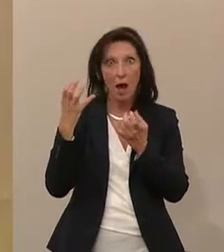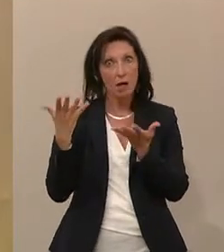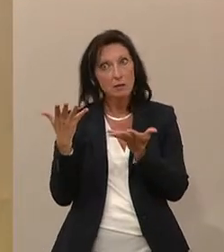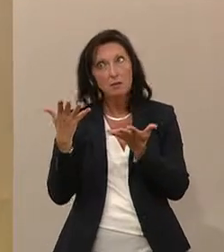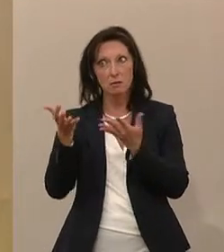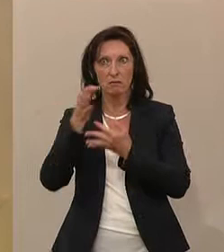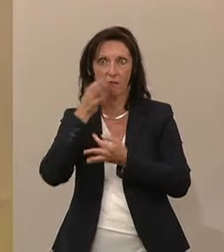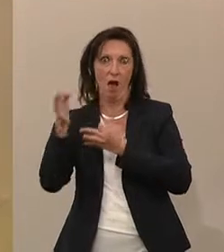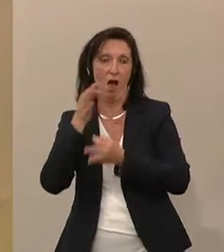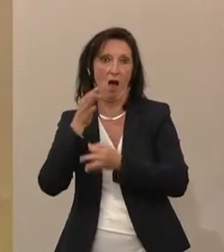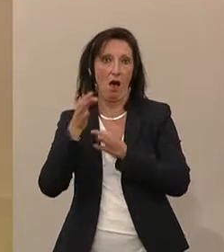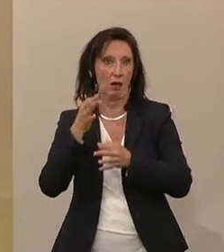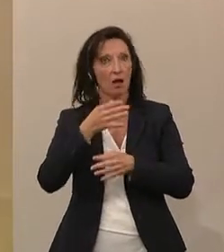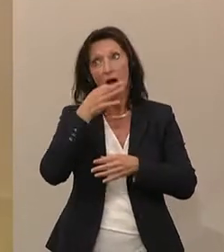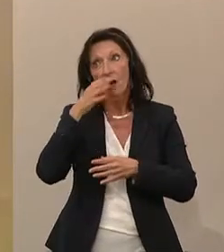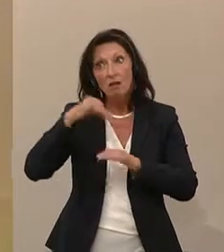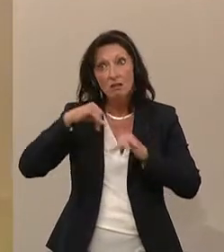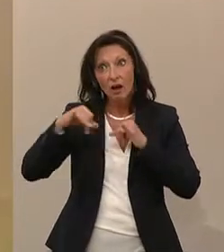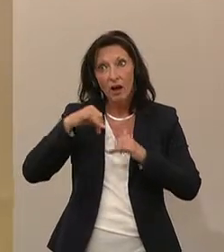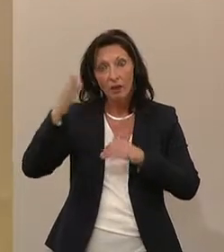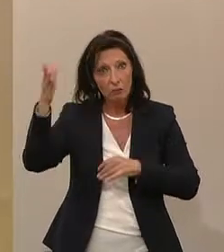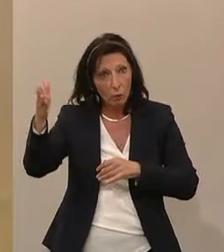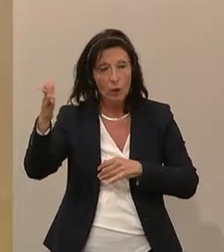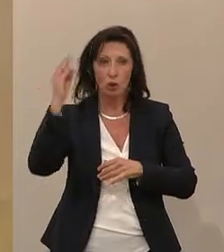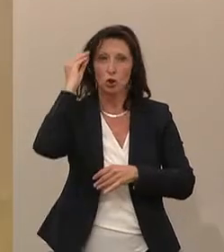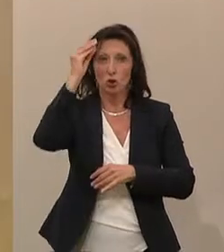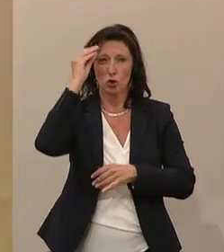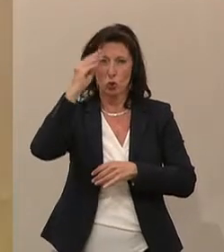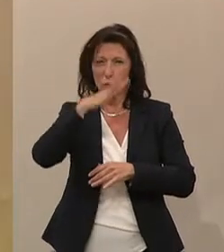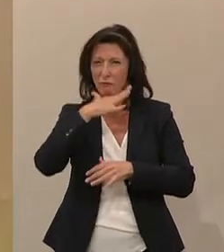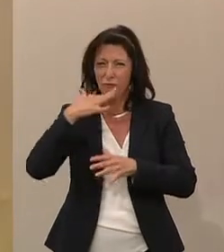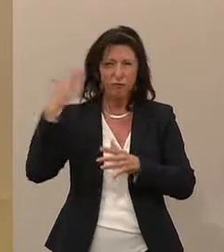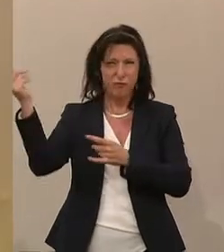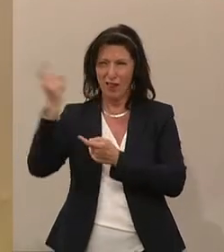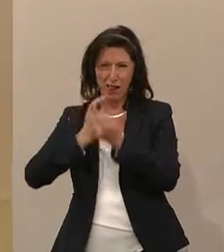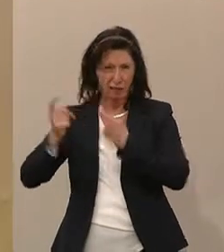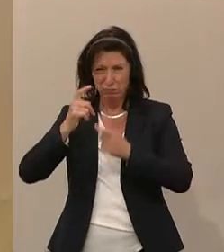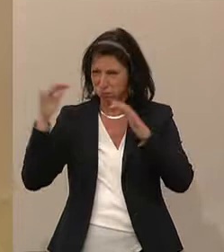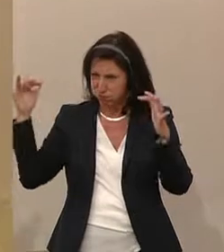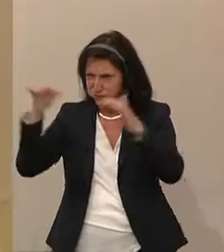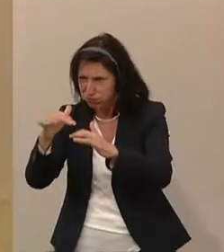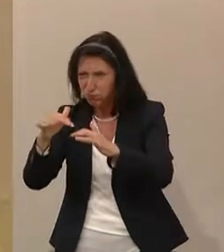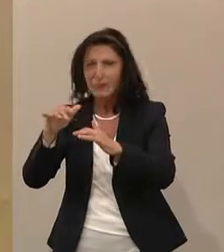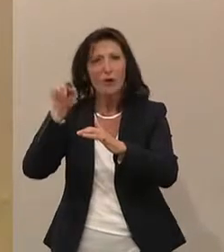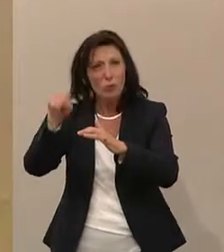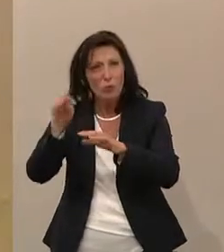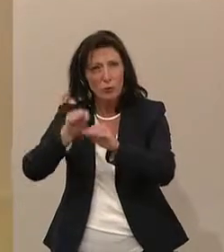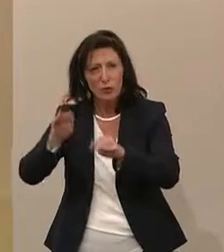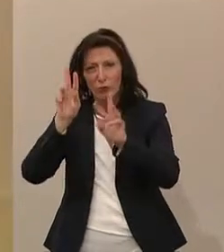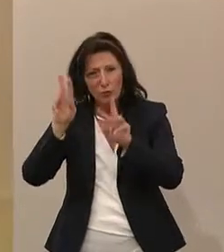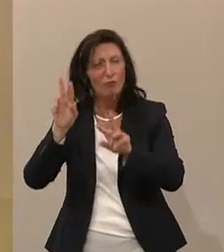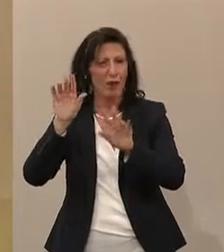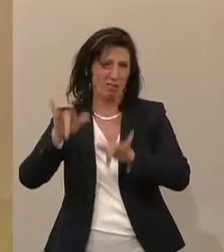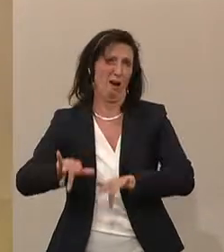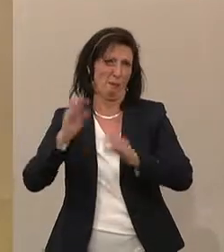und Direktoren, die an solchen Schulen, Brennpunktschulen, die mittlerweile schon fast Überhand nehmen, unterrichten, die dort wirklich mit den Problemen